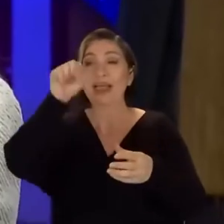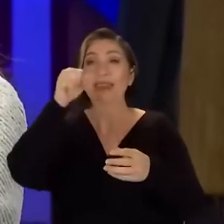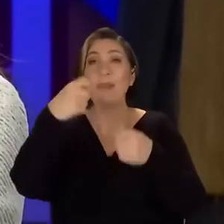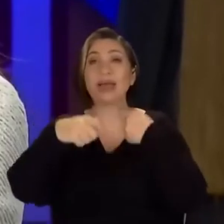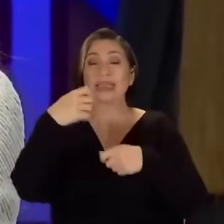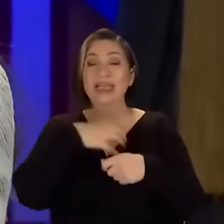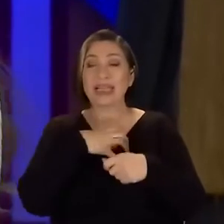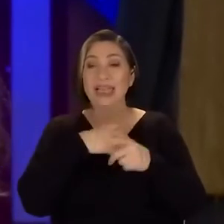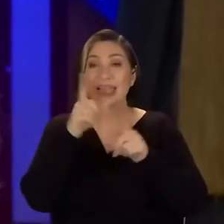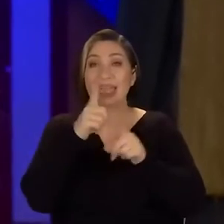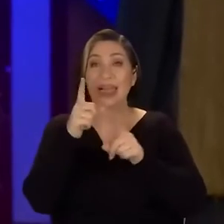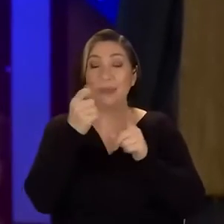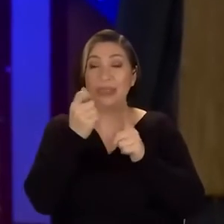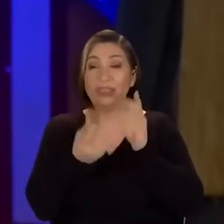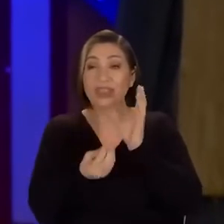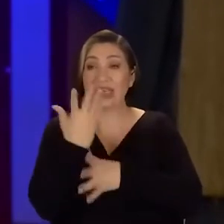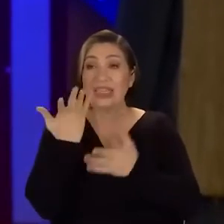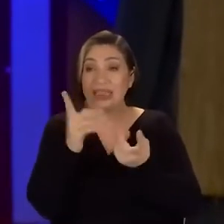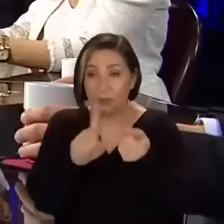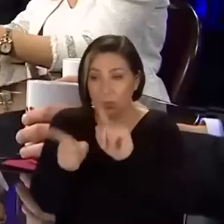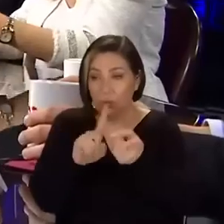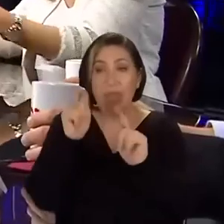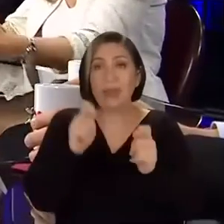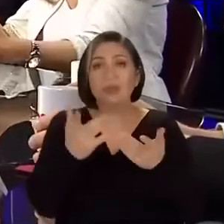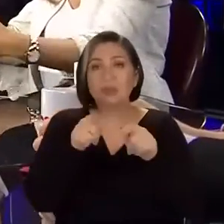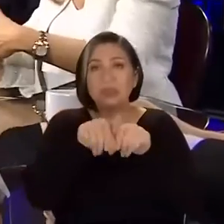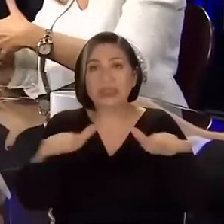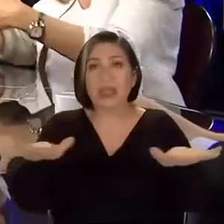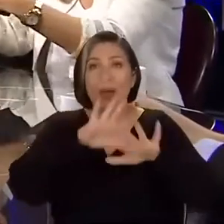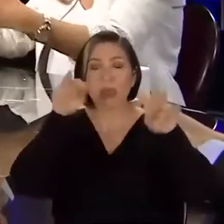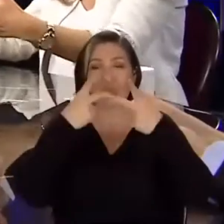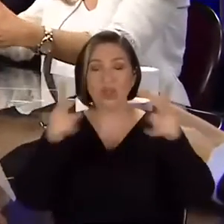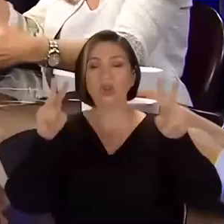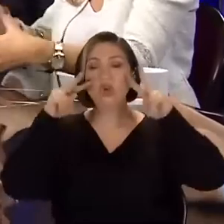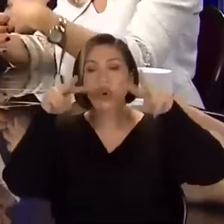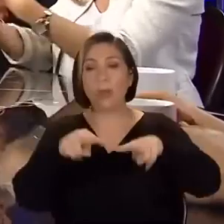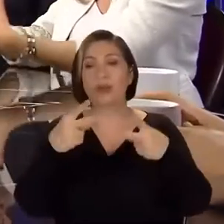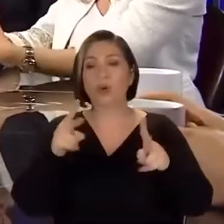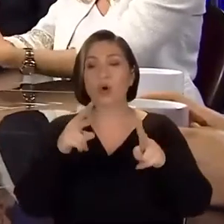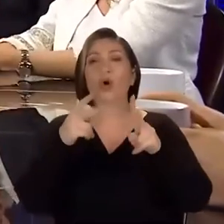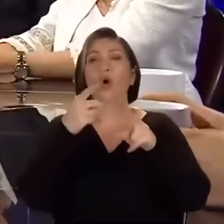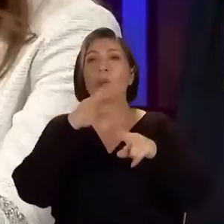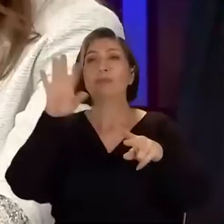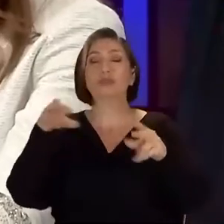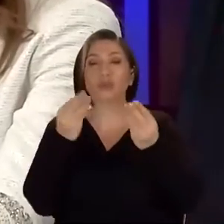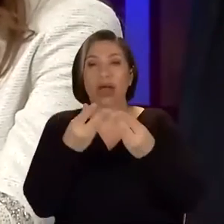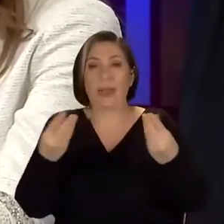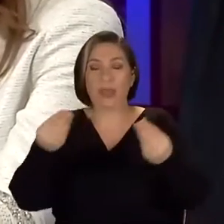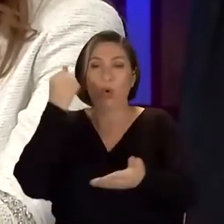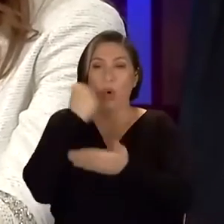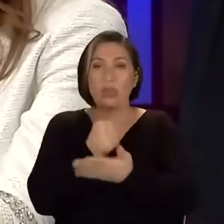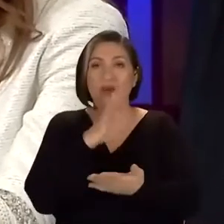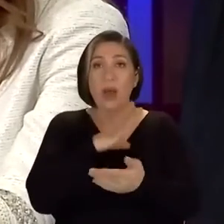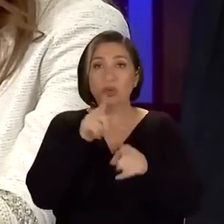çıkarttığı zaman nasıl yönetilecek bu sistemler? Bu kadar açık, herkes girebiliyor, bir sürü nodlar onaylıyor. Herhalde böyle bir